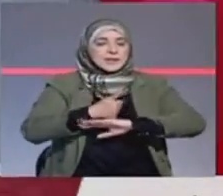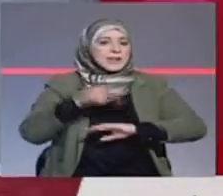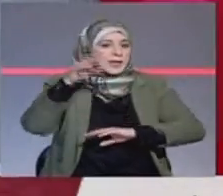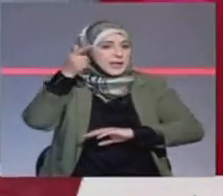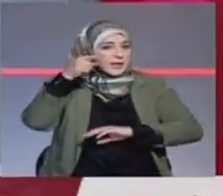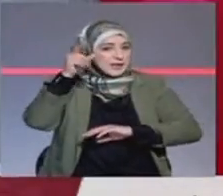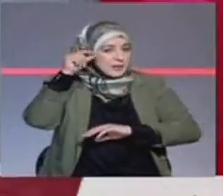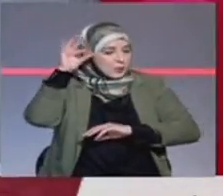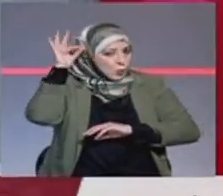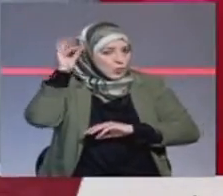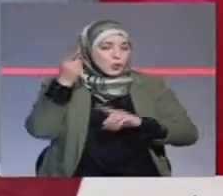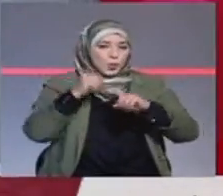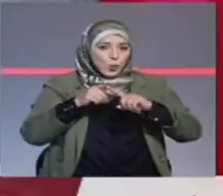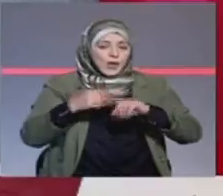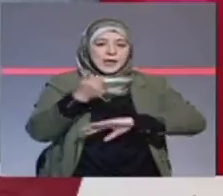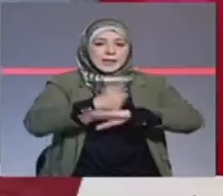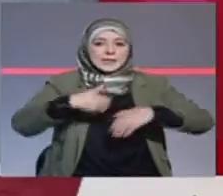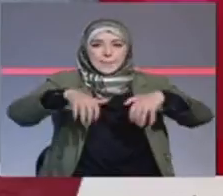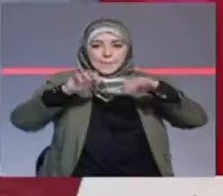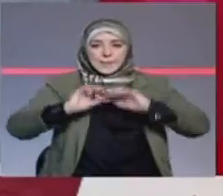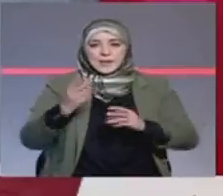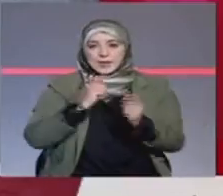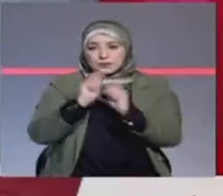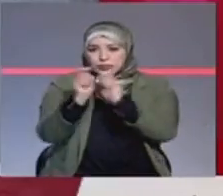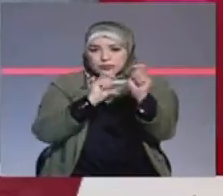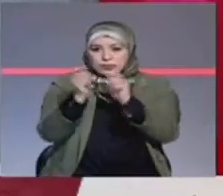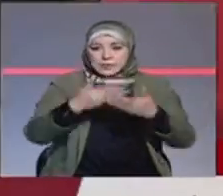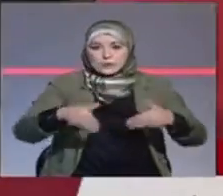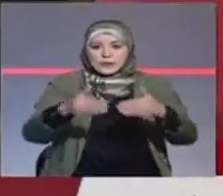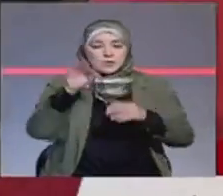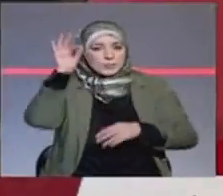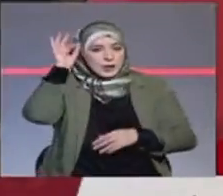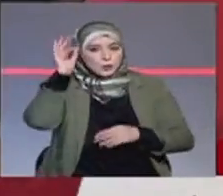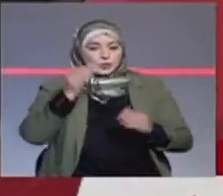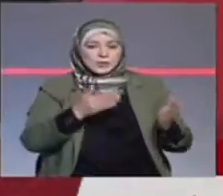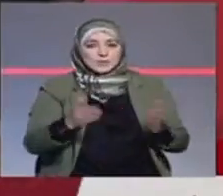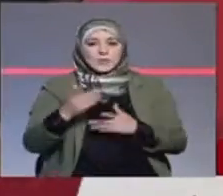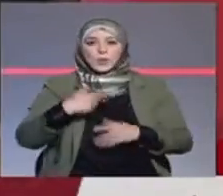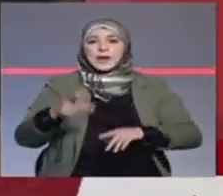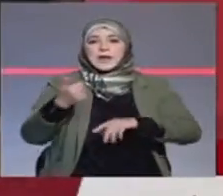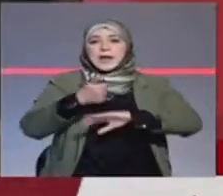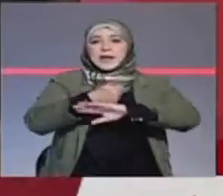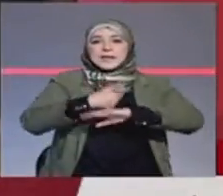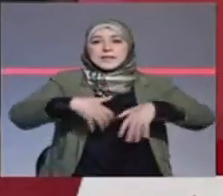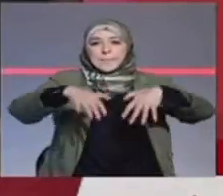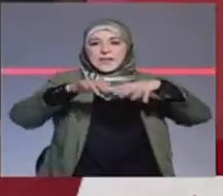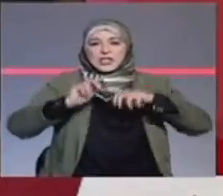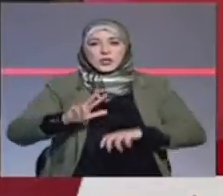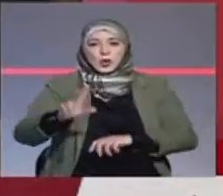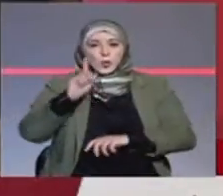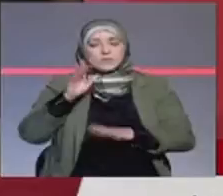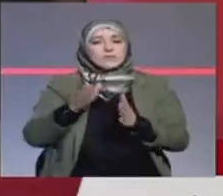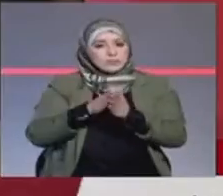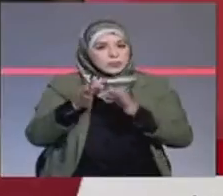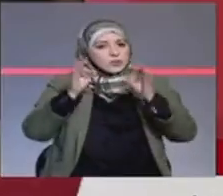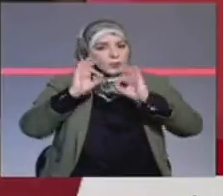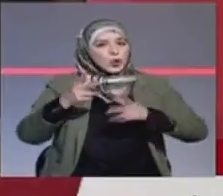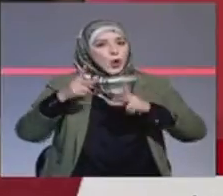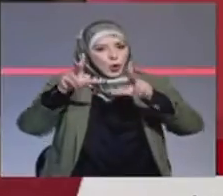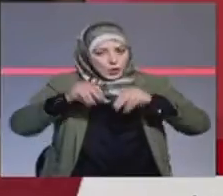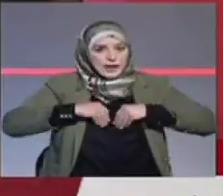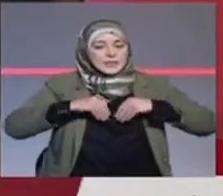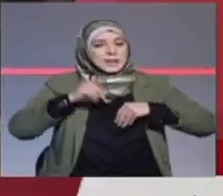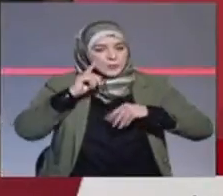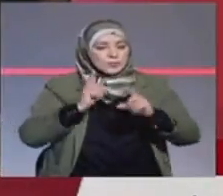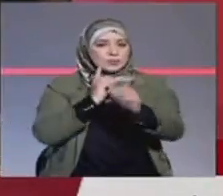رئيس الدولة للتداول حول أوضاع البلاد الصعبة. وأن الغنوشي رحب بترتيب اللقاء المقترح